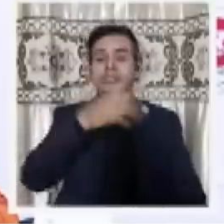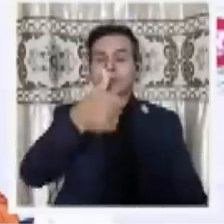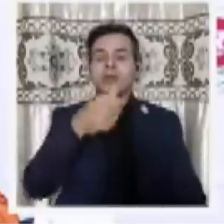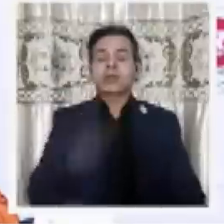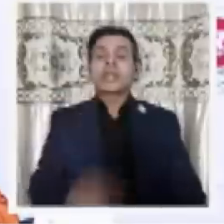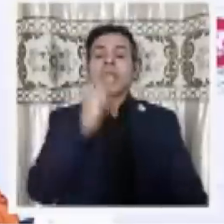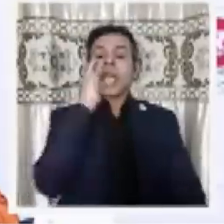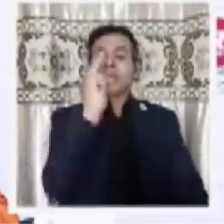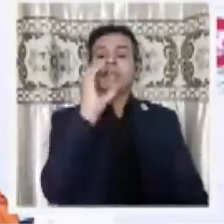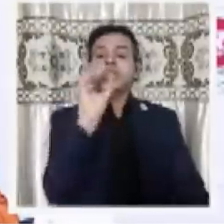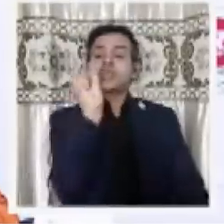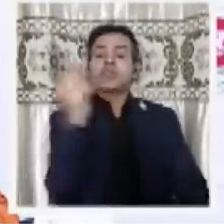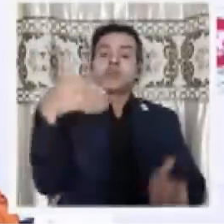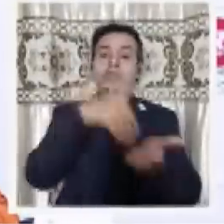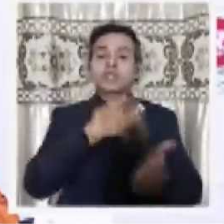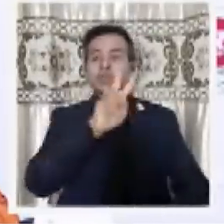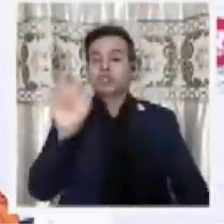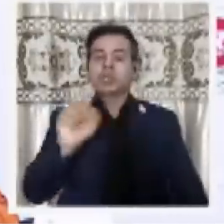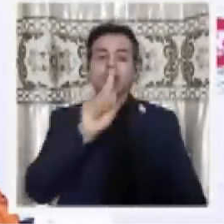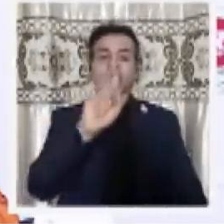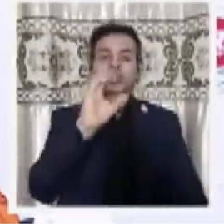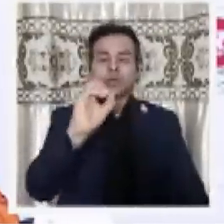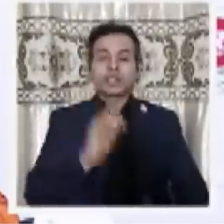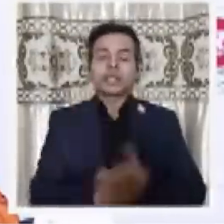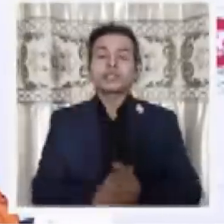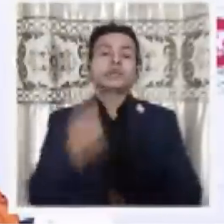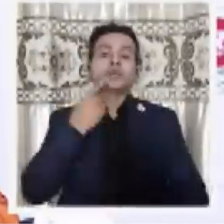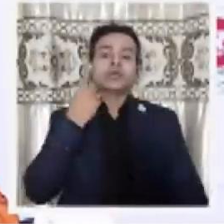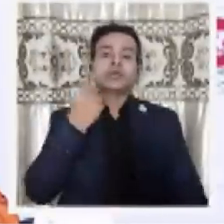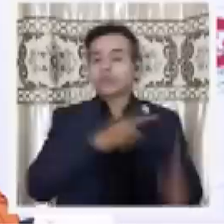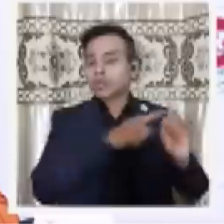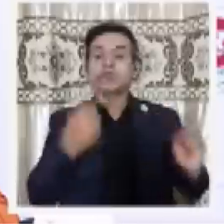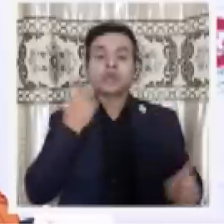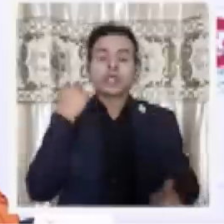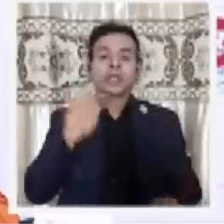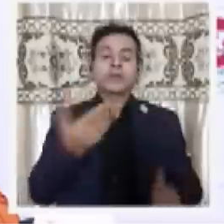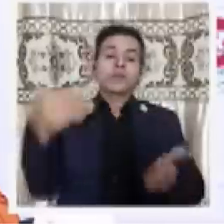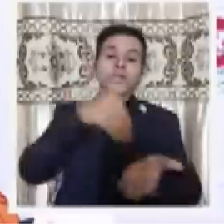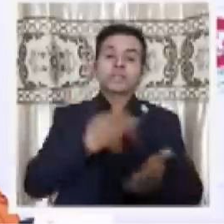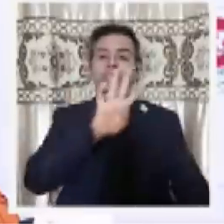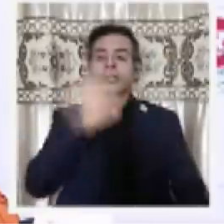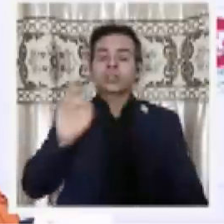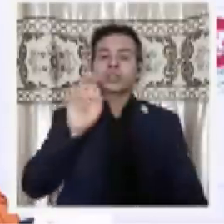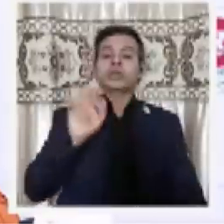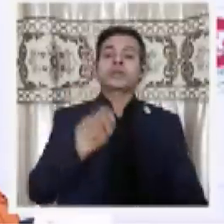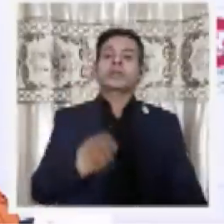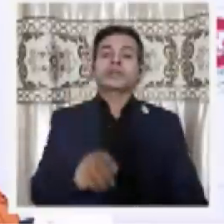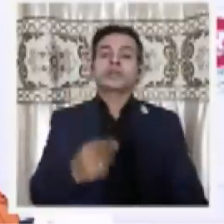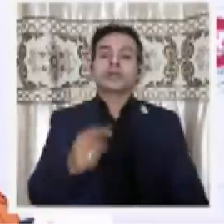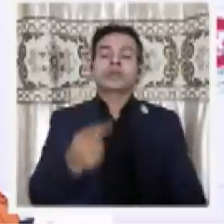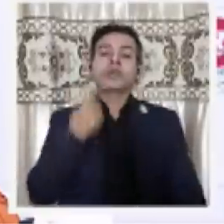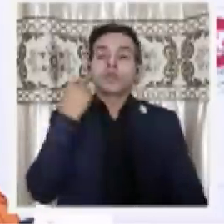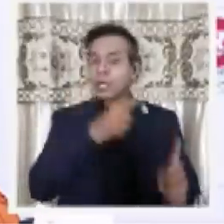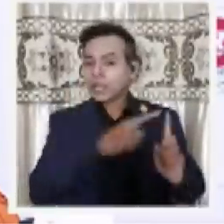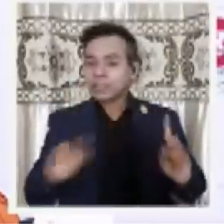সারা দেশে সাধারণ বেডে ভর্তিকৃত রোগীর সংখ্যা 4,156 জন, সারা দেশে আইসিইউতে ভর্তিকৃত